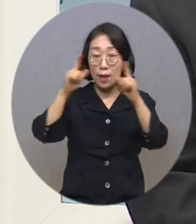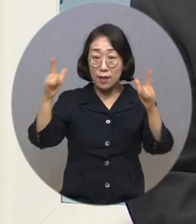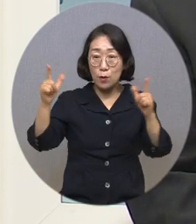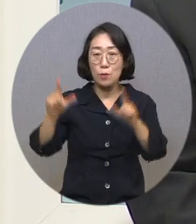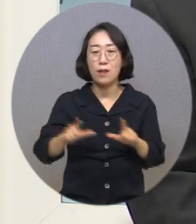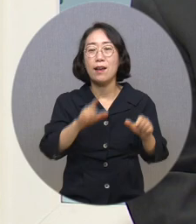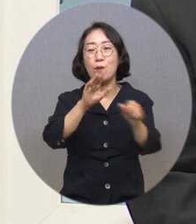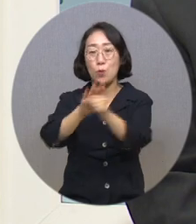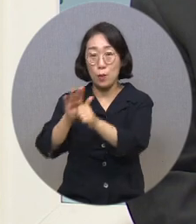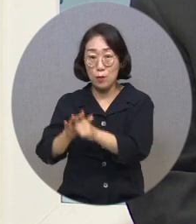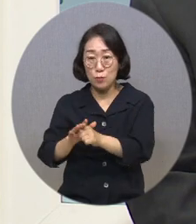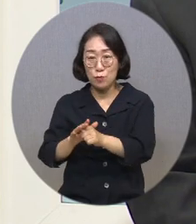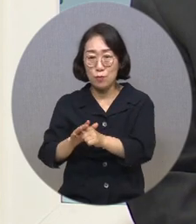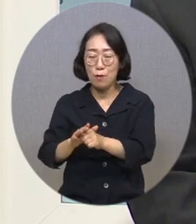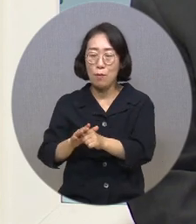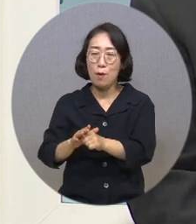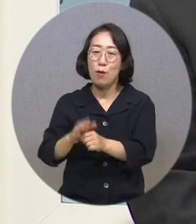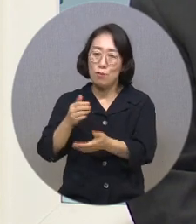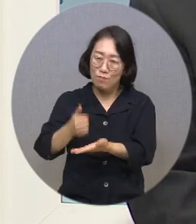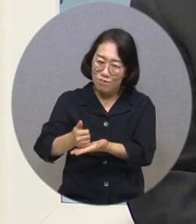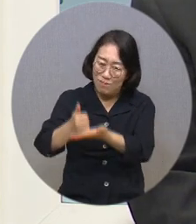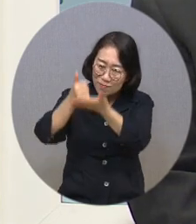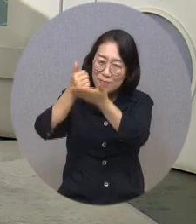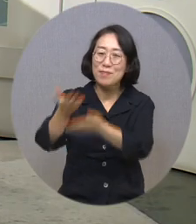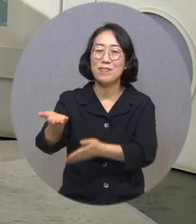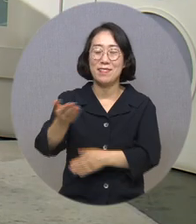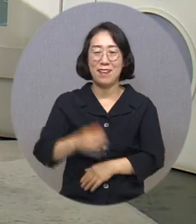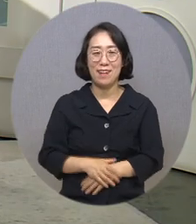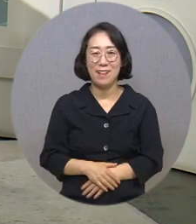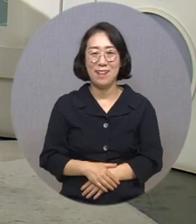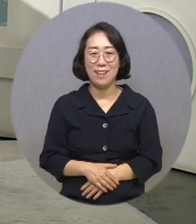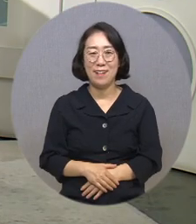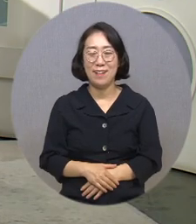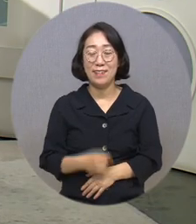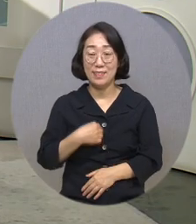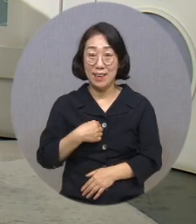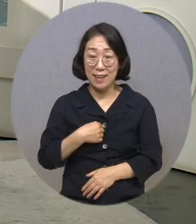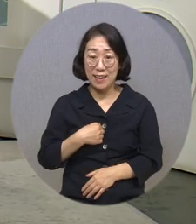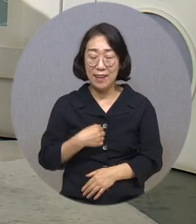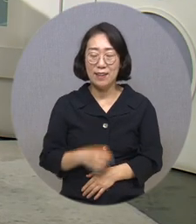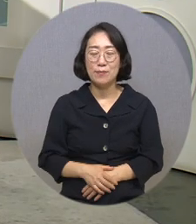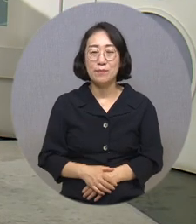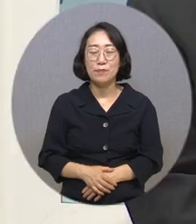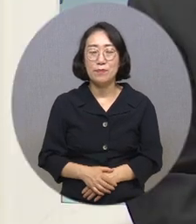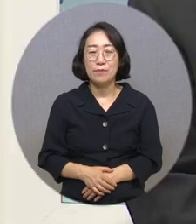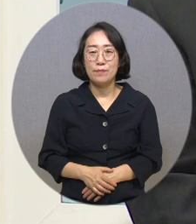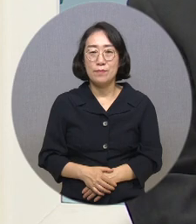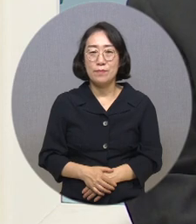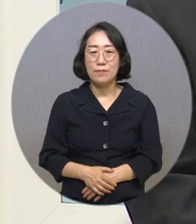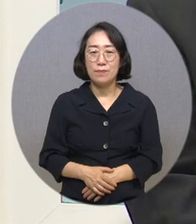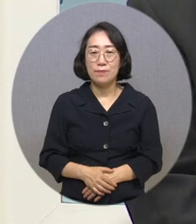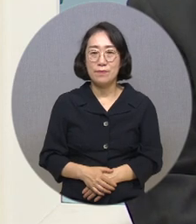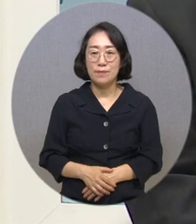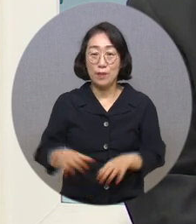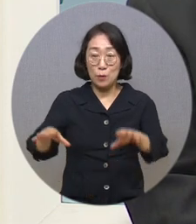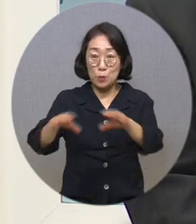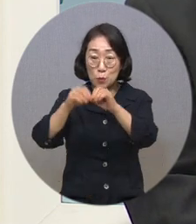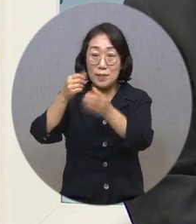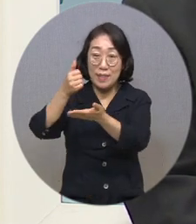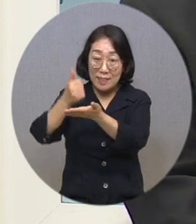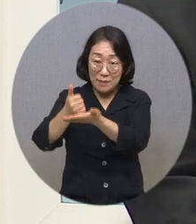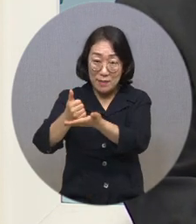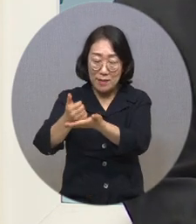너무나 감사드리고 존경스럽습니다. 아닙니다. 네. 아, 그 제가 이렇게 총장님에 대해서